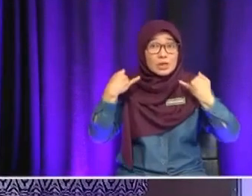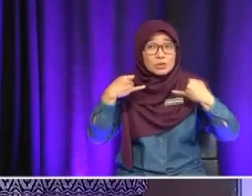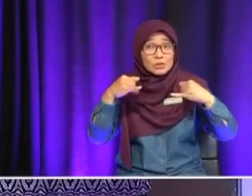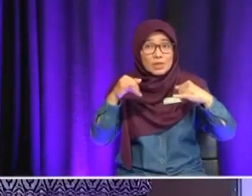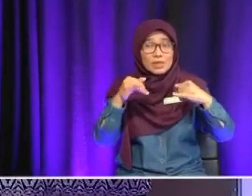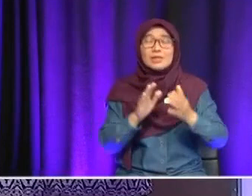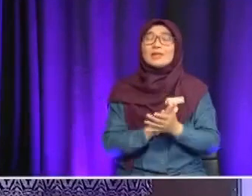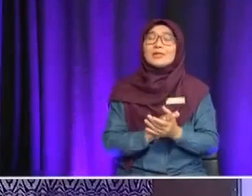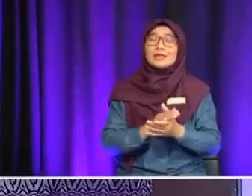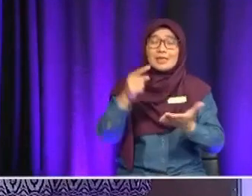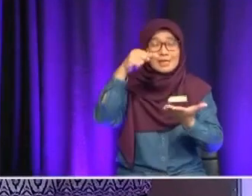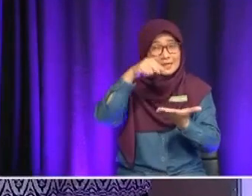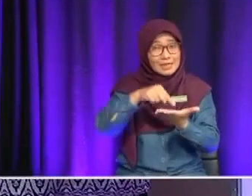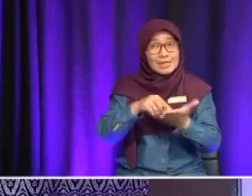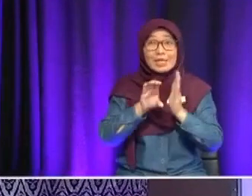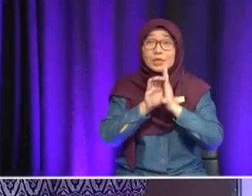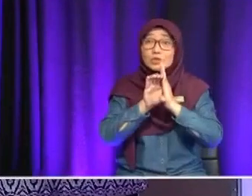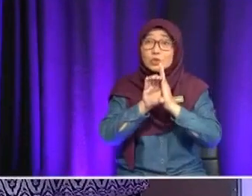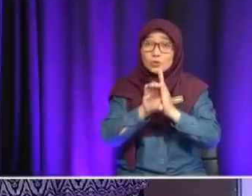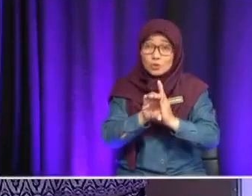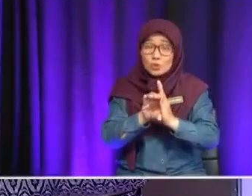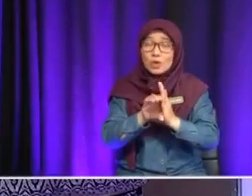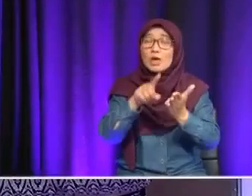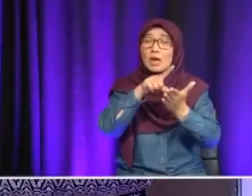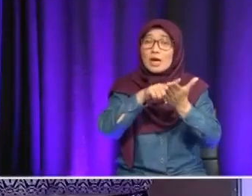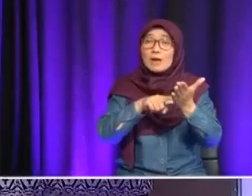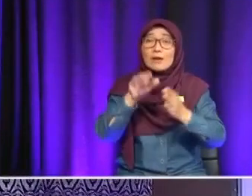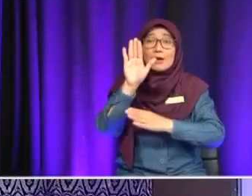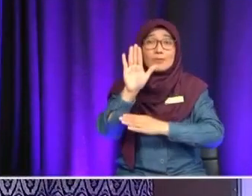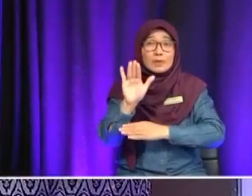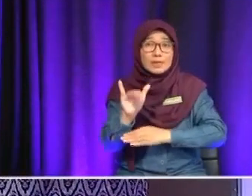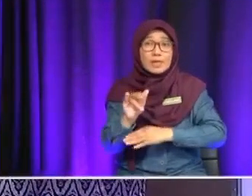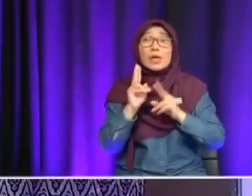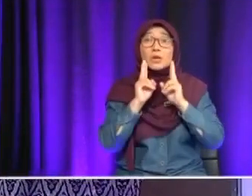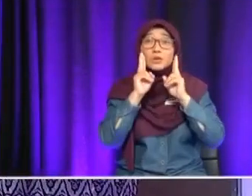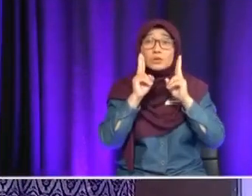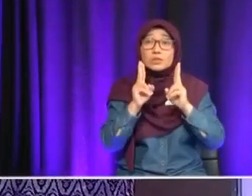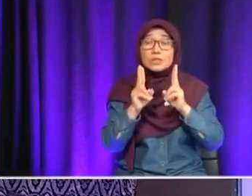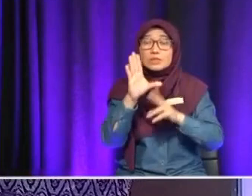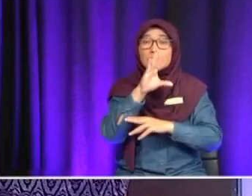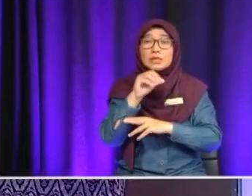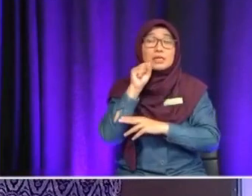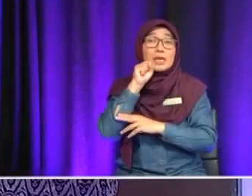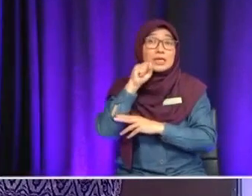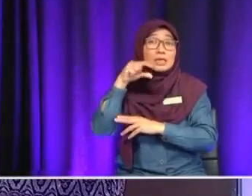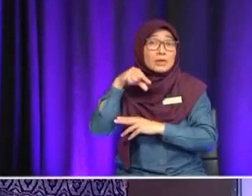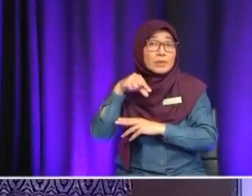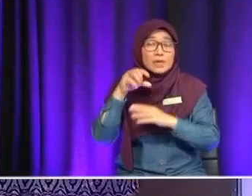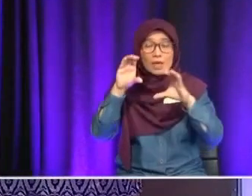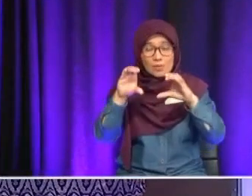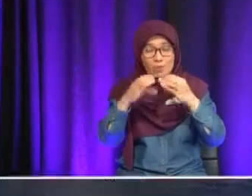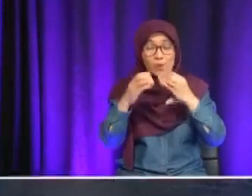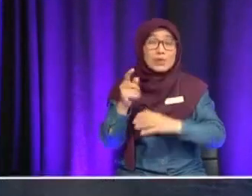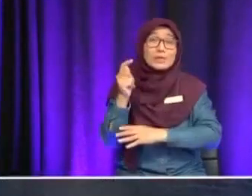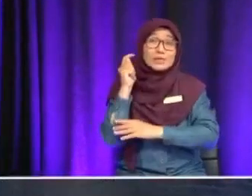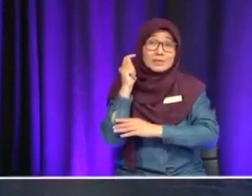adalah contoh yang dekat dengan apa yang Ustazah dan Syafika lakonkan sebentar tadi sebenarnya. Itu kita